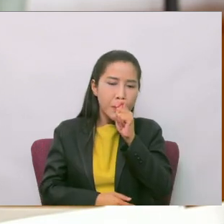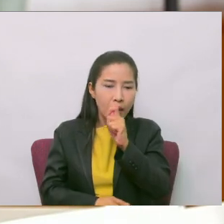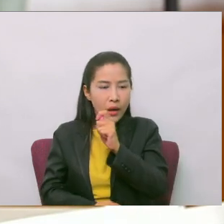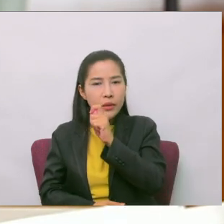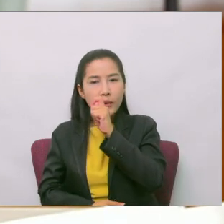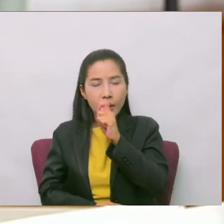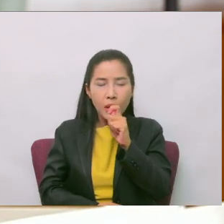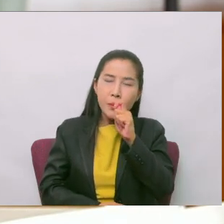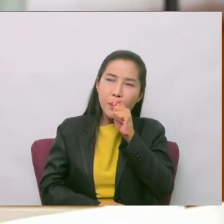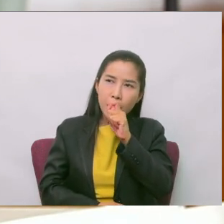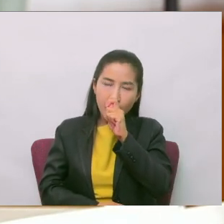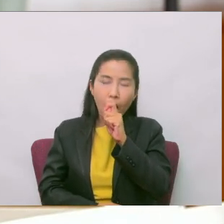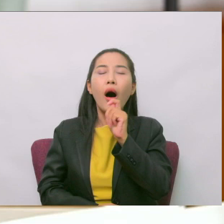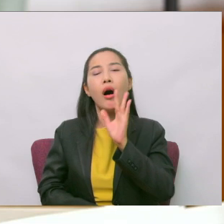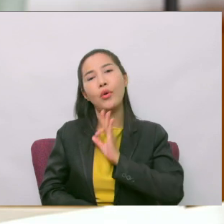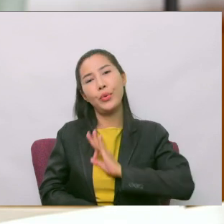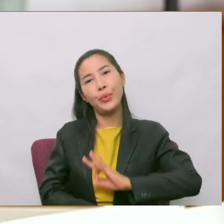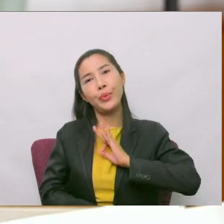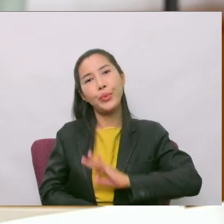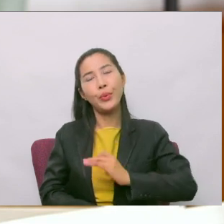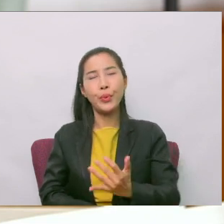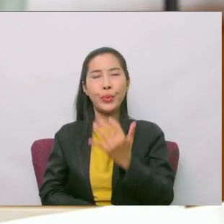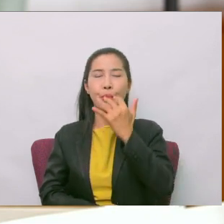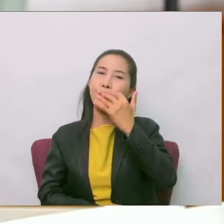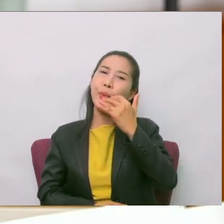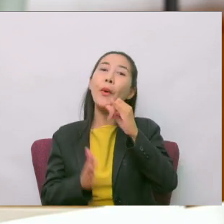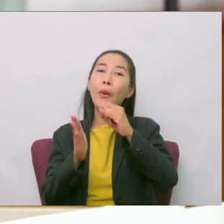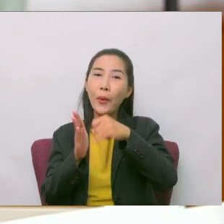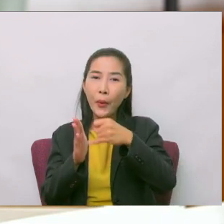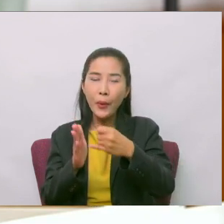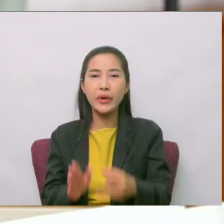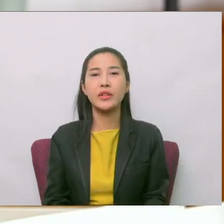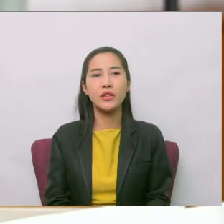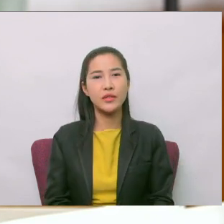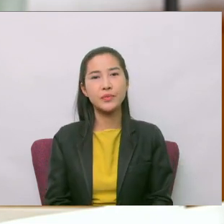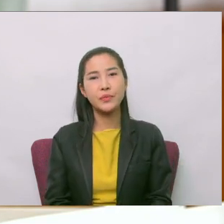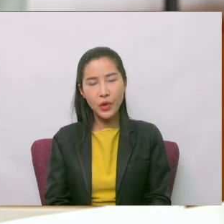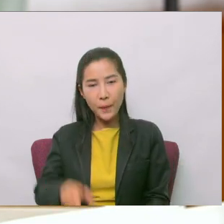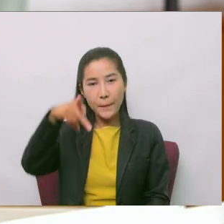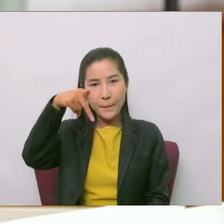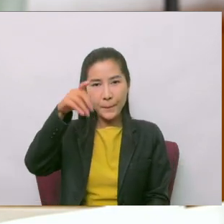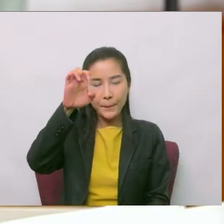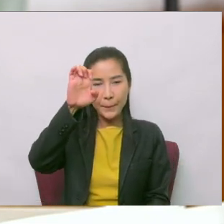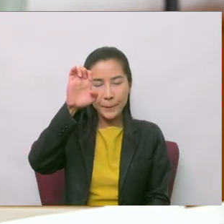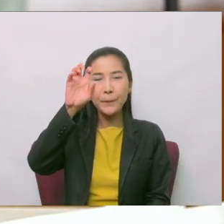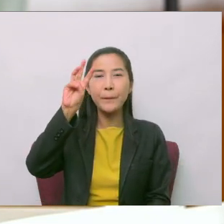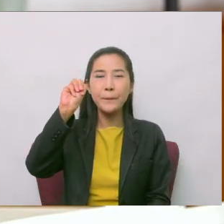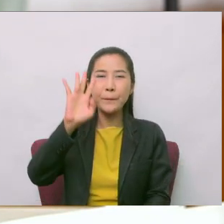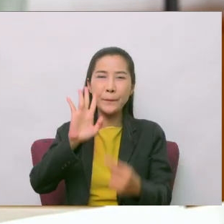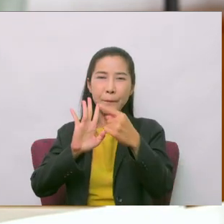จะทำให้หายใจโล่งขึ้นเนาะต่อไปก็จะเป็นพิมเสนพิมเสนก็มีสรรพคุณคล้ายๆกันกับการบูรนะ